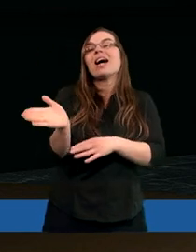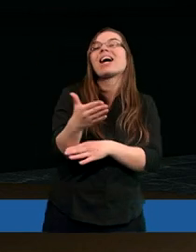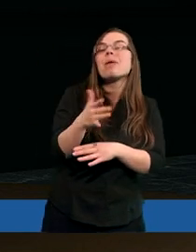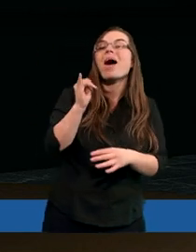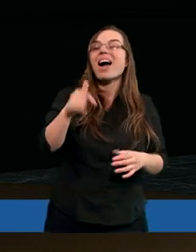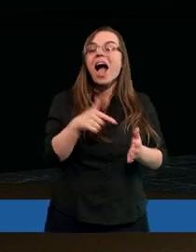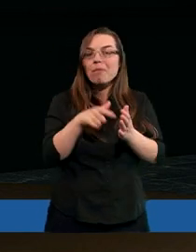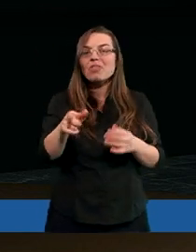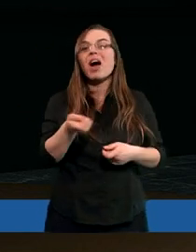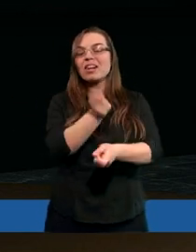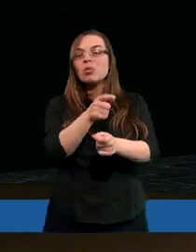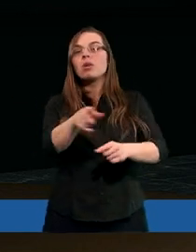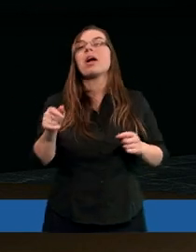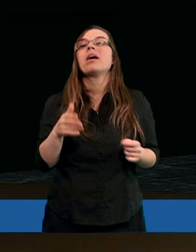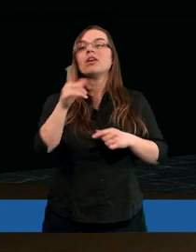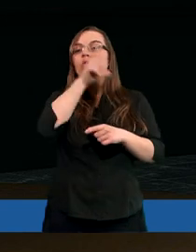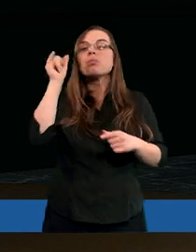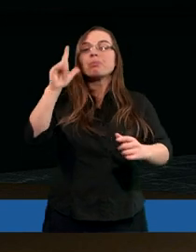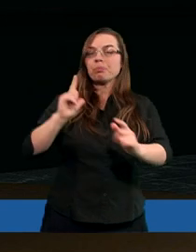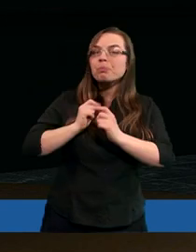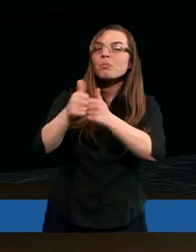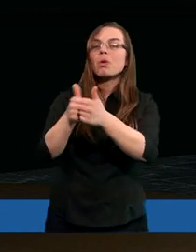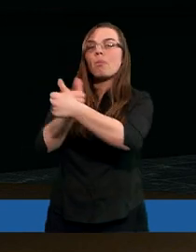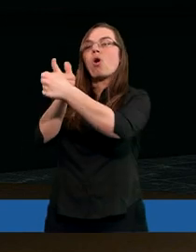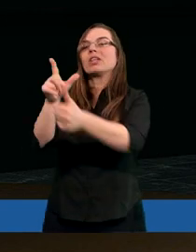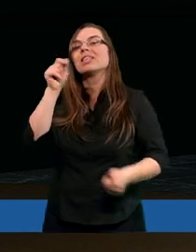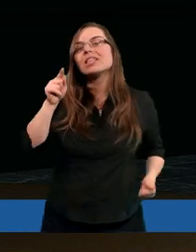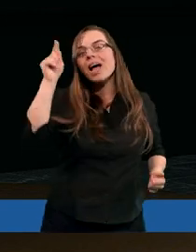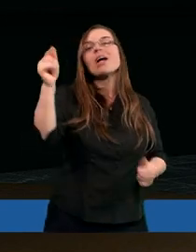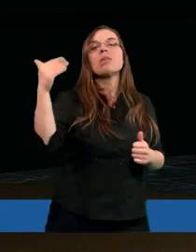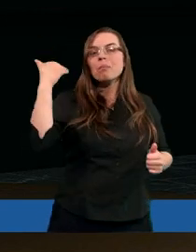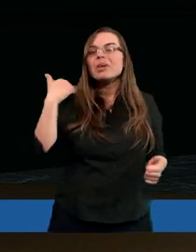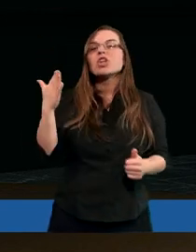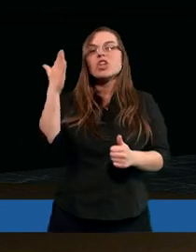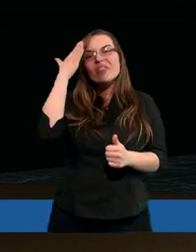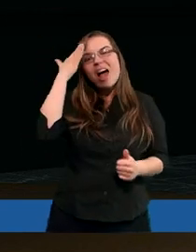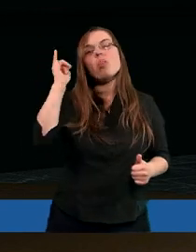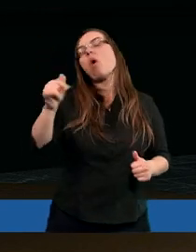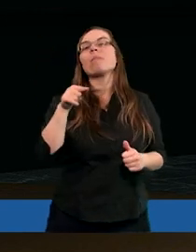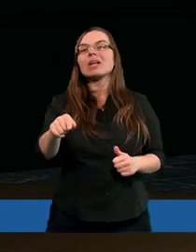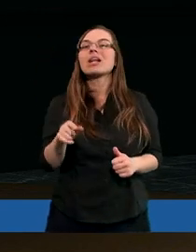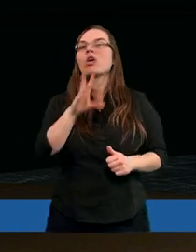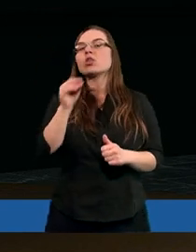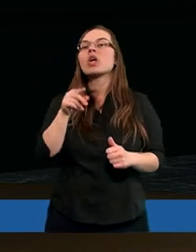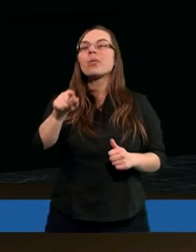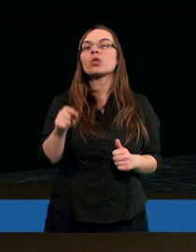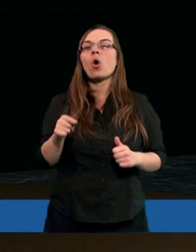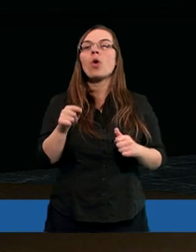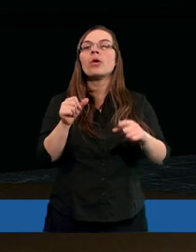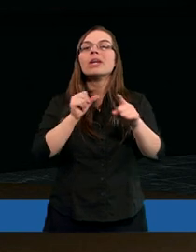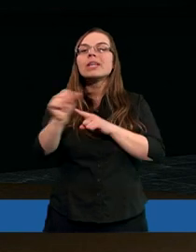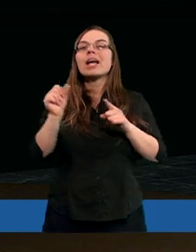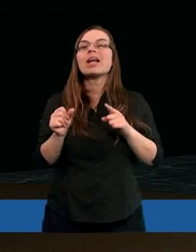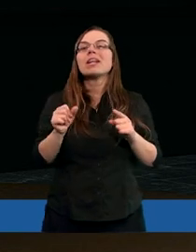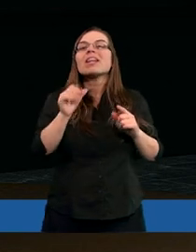ludzi i oni poszli za nim, oni byli wtedy już świadomi, że to nie tylko, że to jest po prostu prorok,